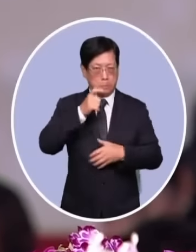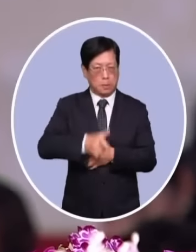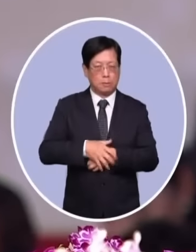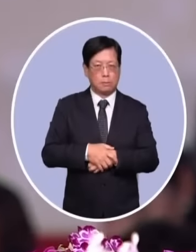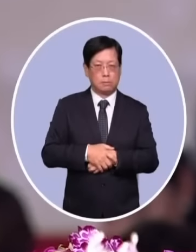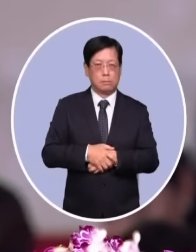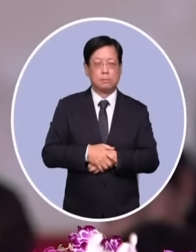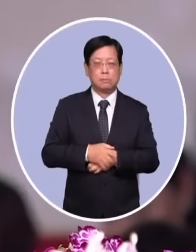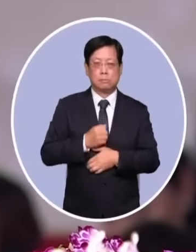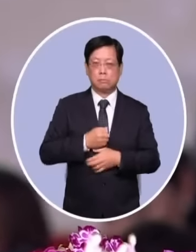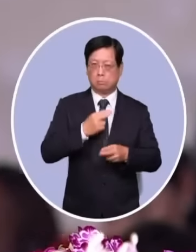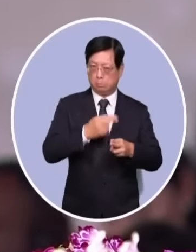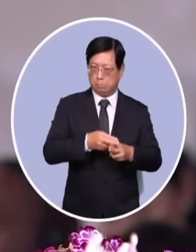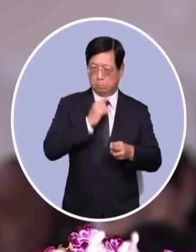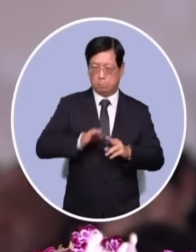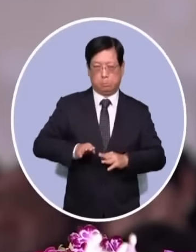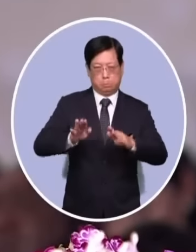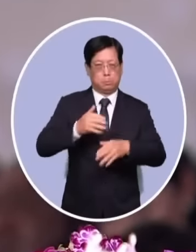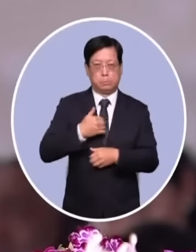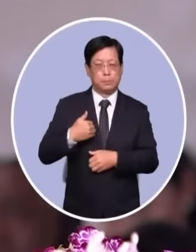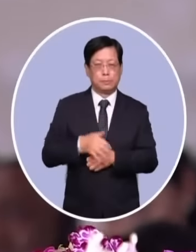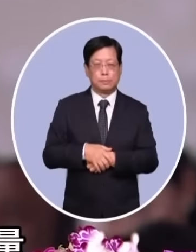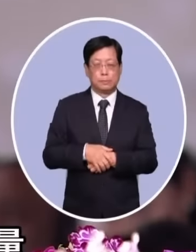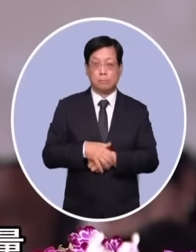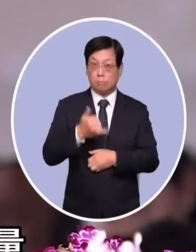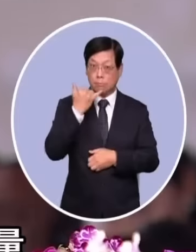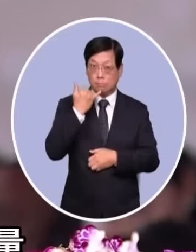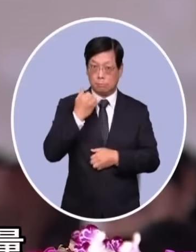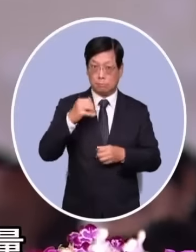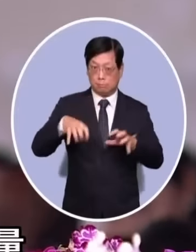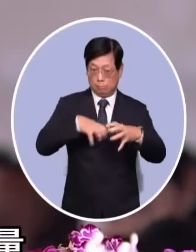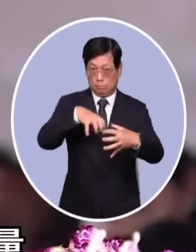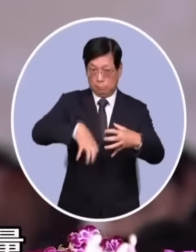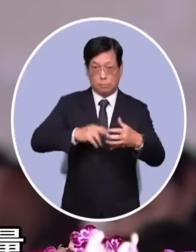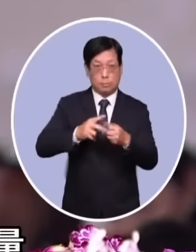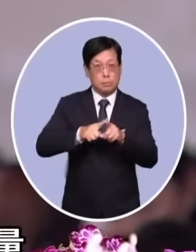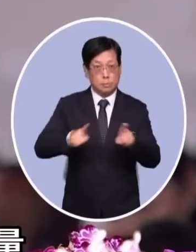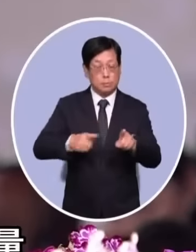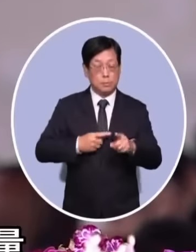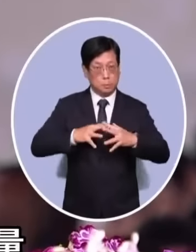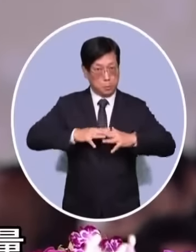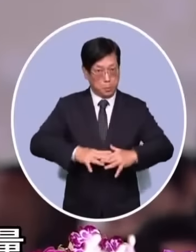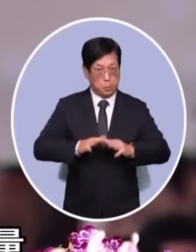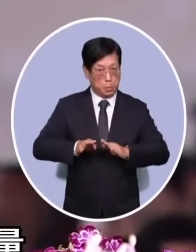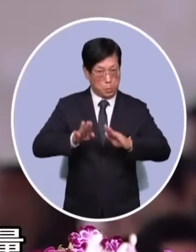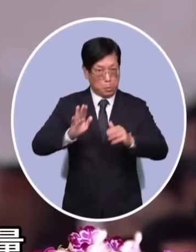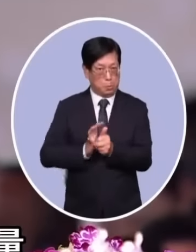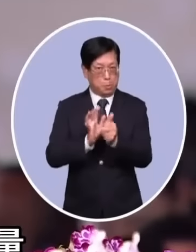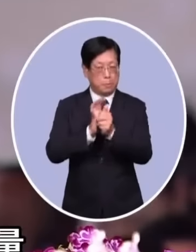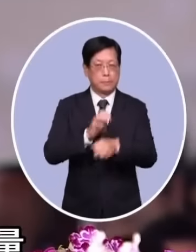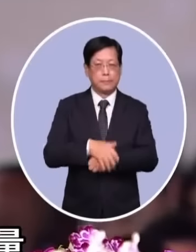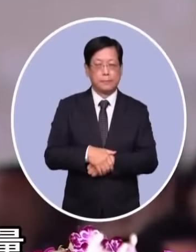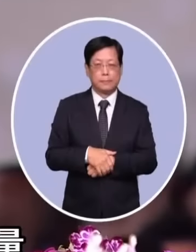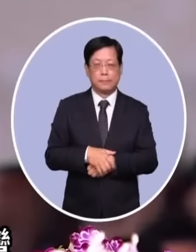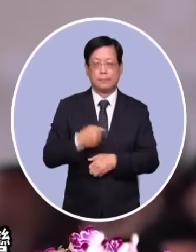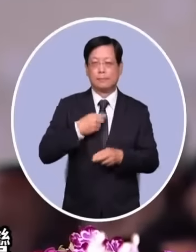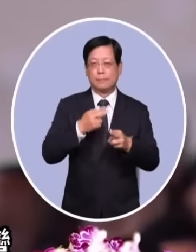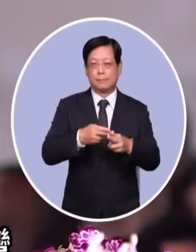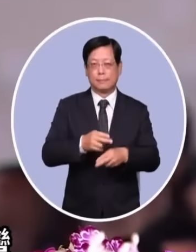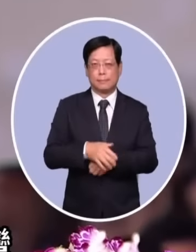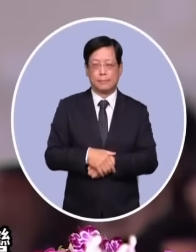自信与茁壮，成为区域和平稳定与繁荣的力量。我相